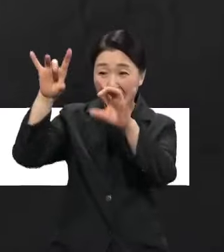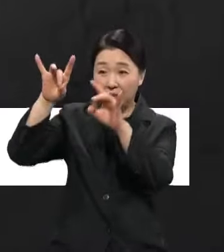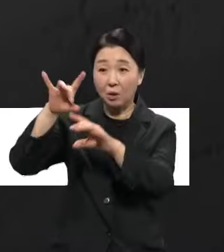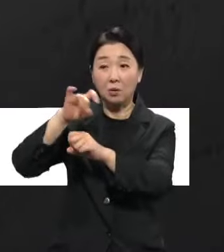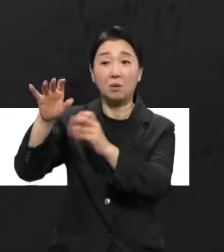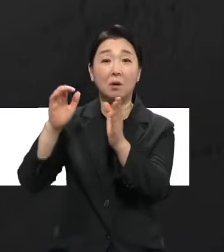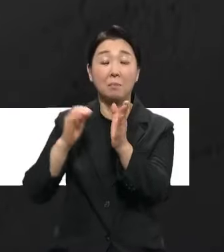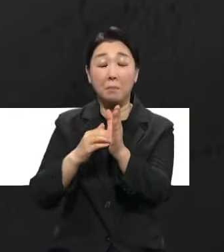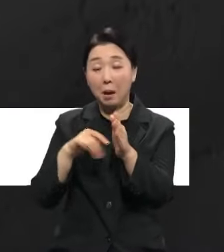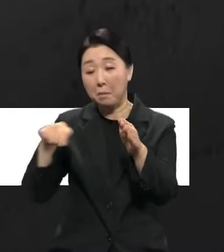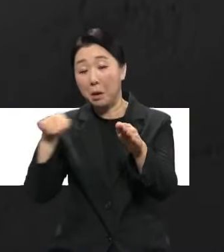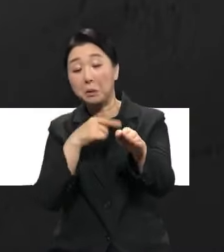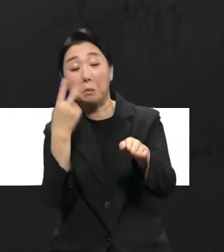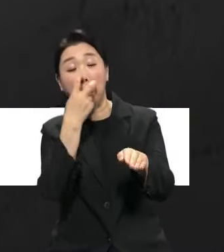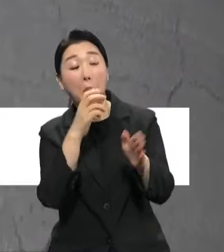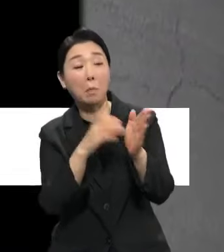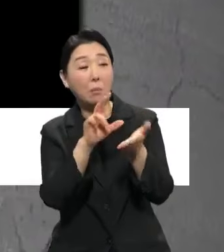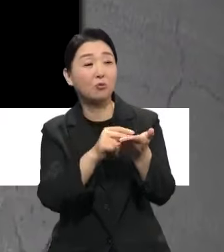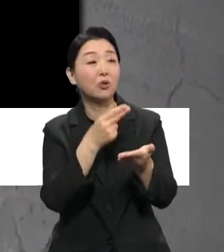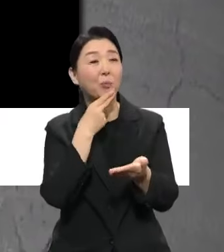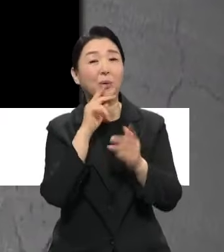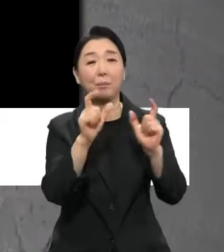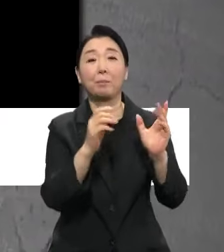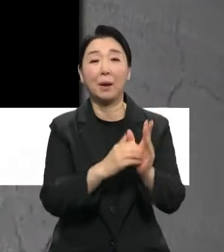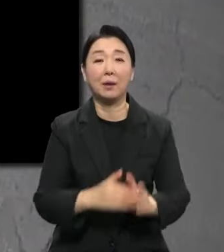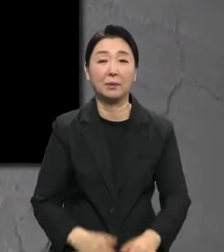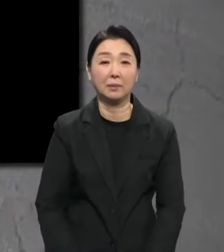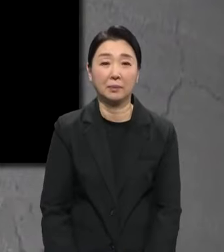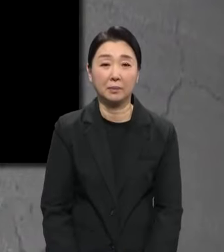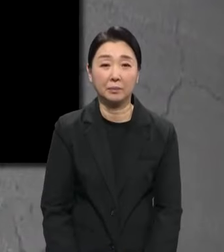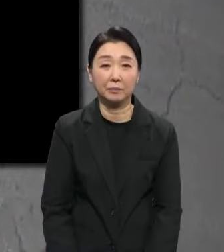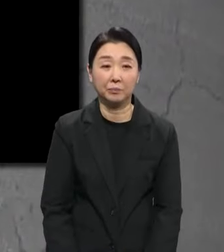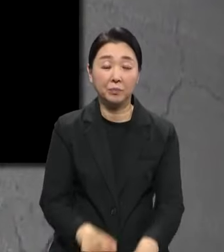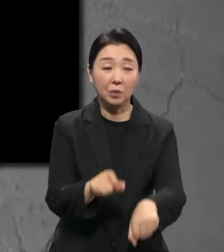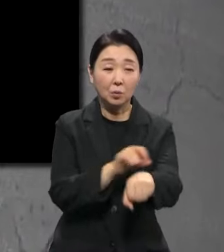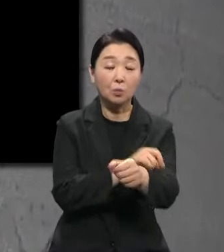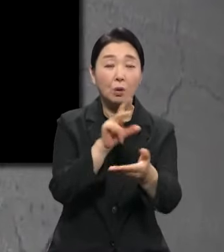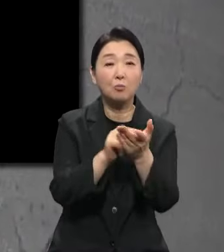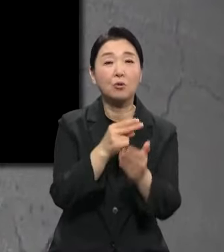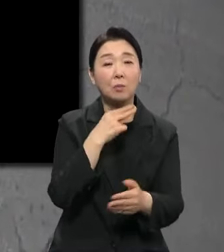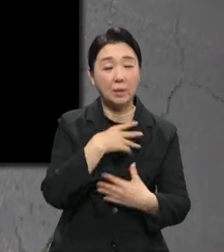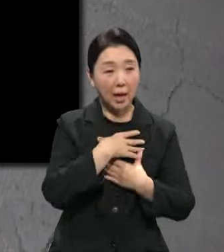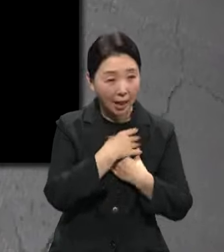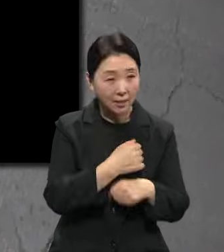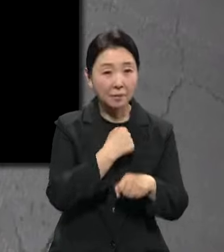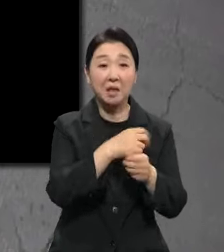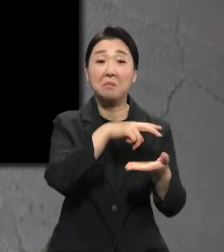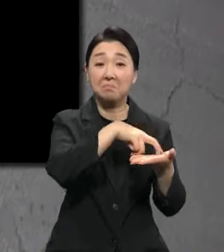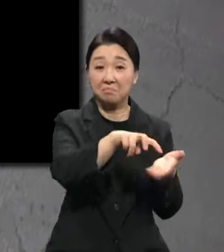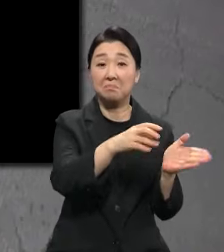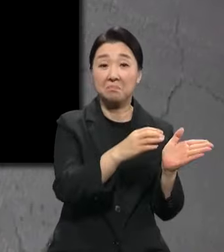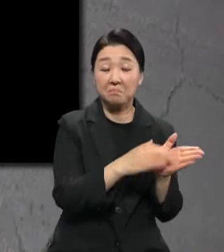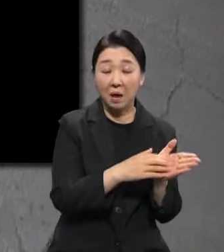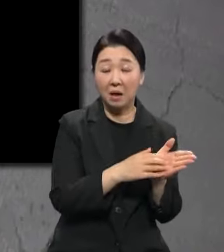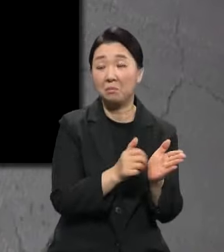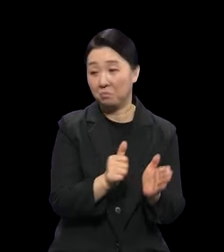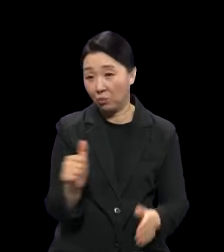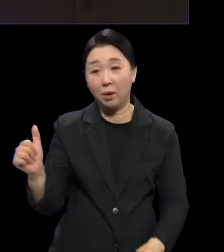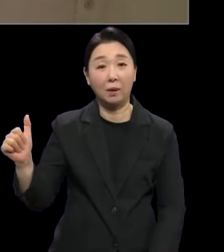식당 바깥을 둘러본 뒤 문제없다고 판단했습니다. 특이사항이 없으니 안심해달란 문자를 보냈고